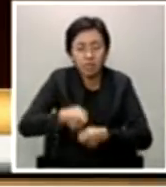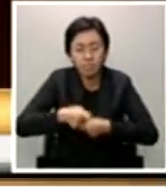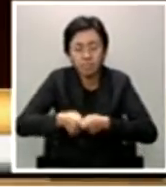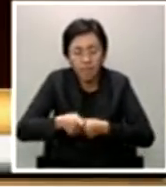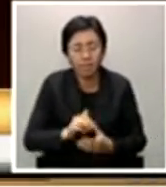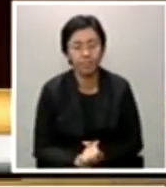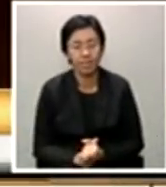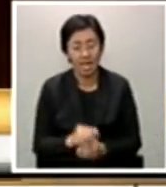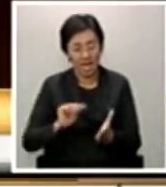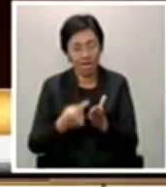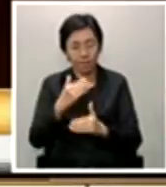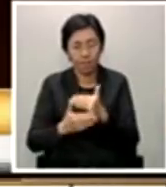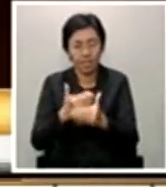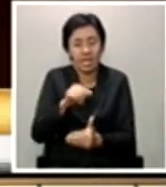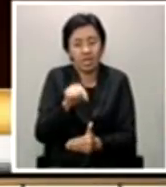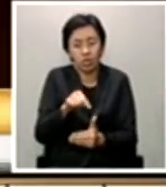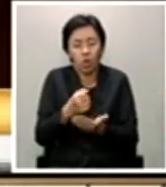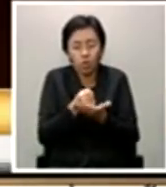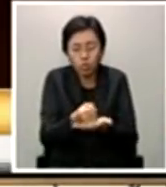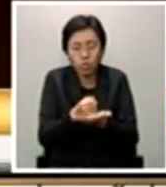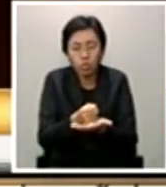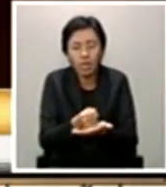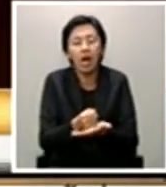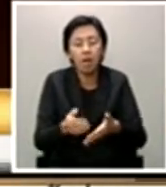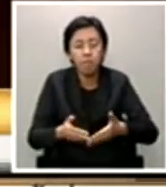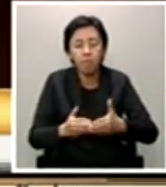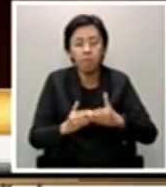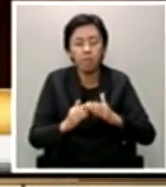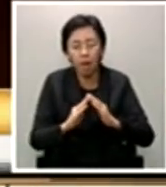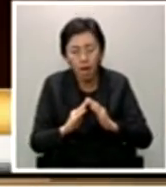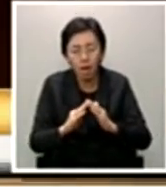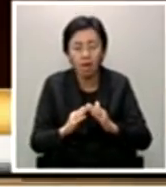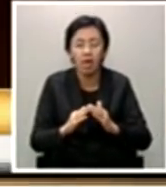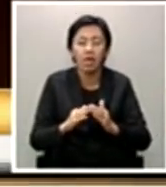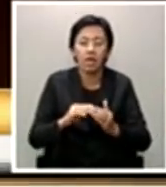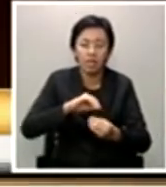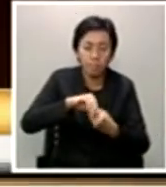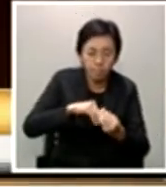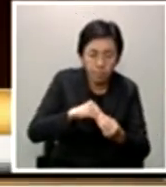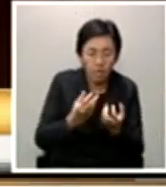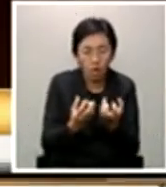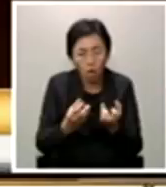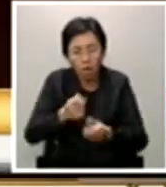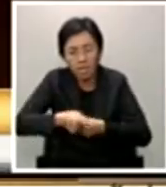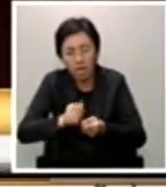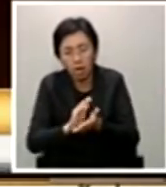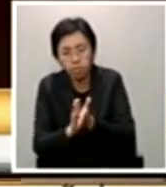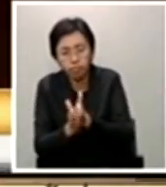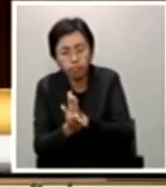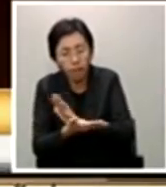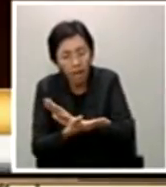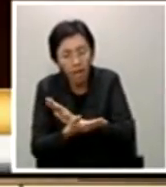ลั๊กไปที่นั่นแหละช่วยเขาสร้างความสามารถในการผลิตในการแปรรูปกระทรวงอุตสาหกรรมเนี่ยผมเปลี่ยนเรียบร้